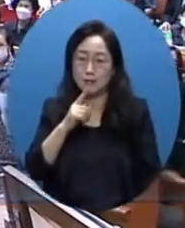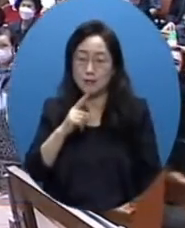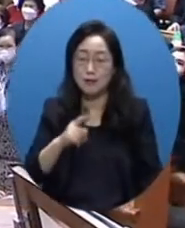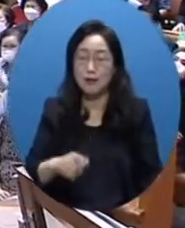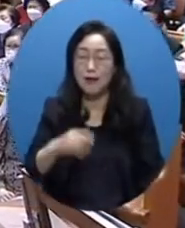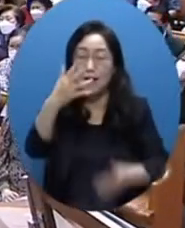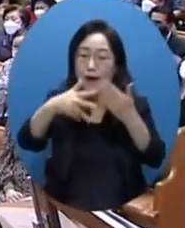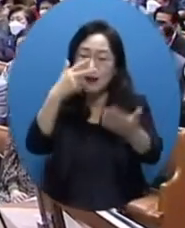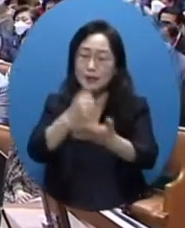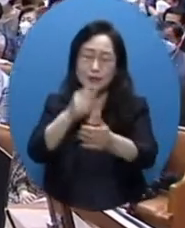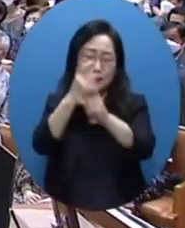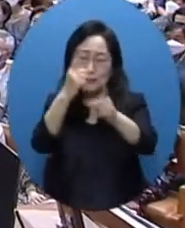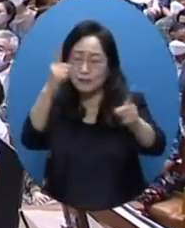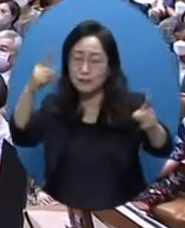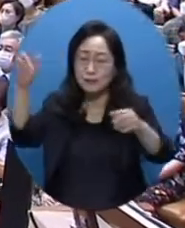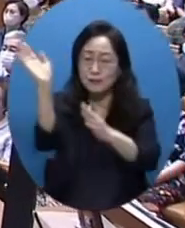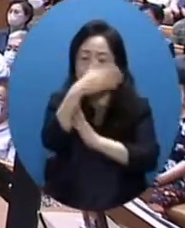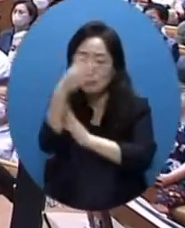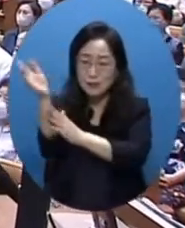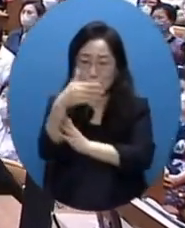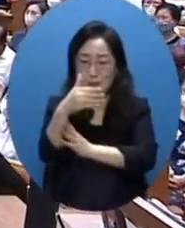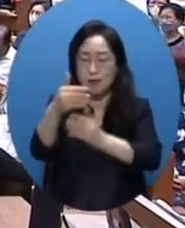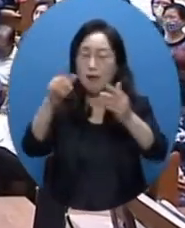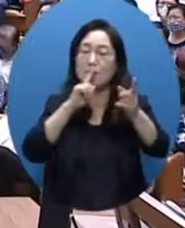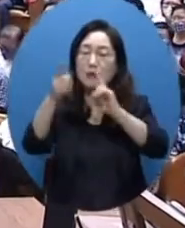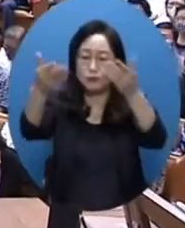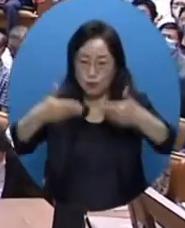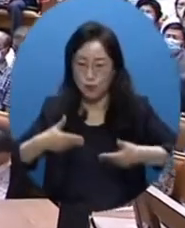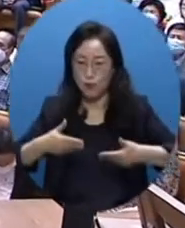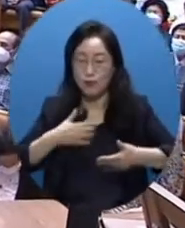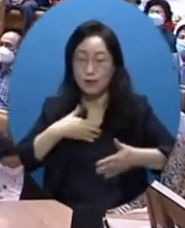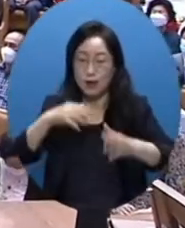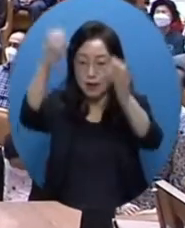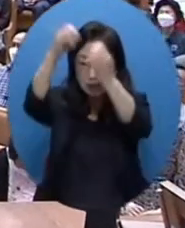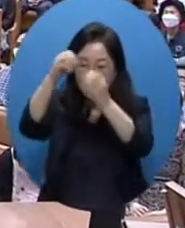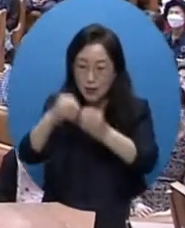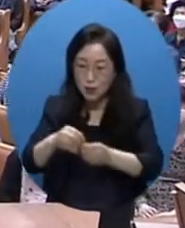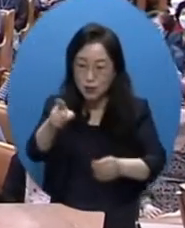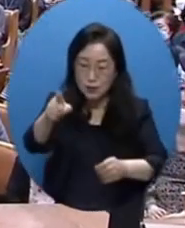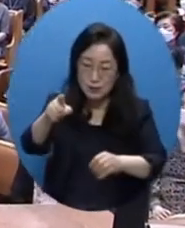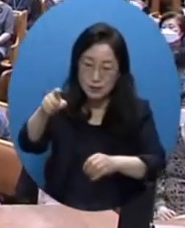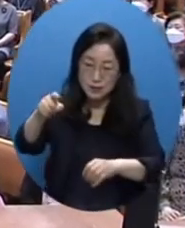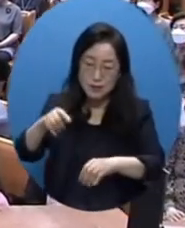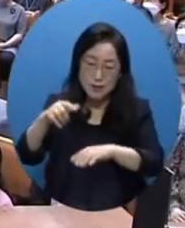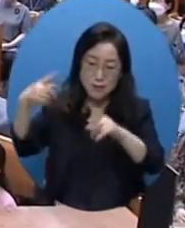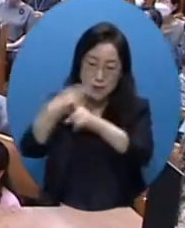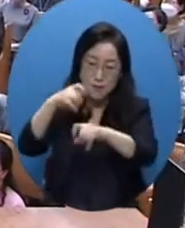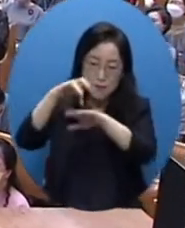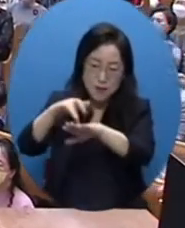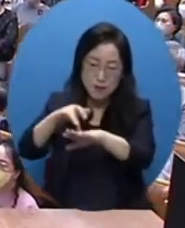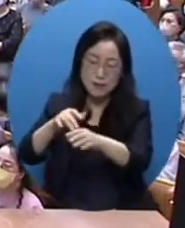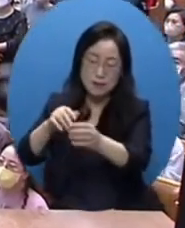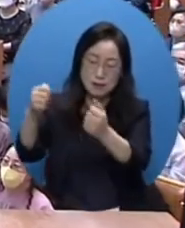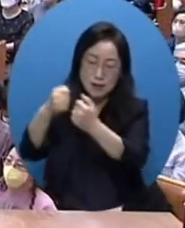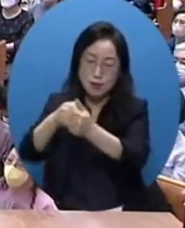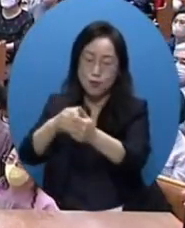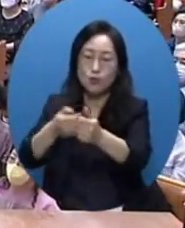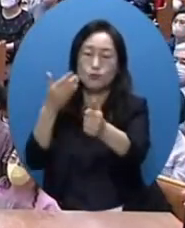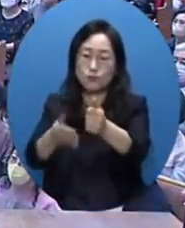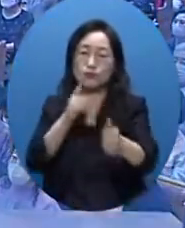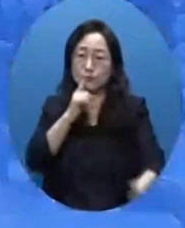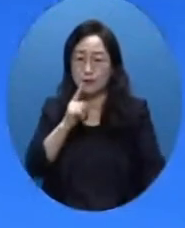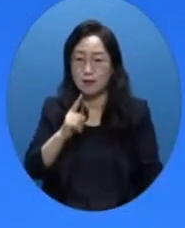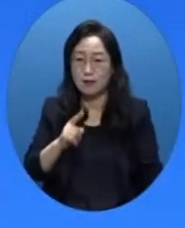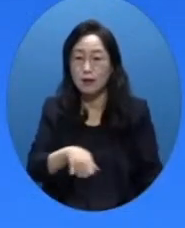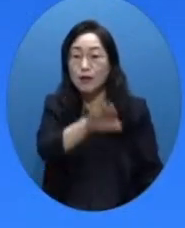야훼니시, 여호와는 승리의 깃발이라고 하는 말씀을 주셨습니다. 내가 대대로 아말렉과 싸우리라. 우리가 일생 살아간 동안